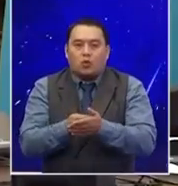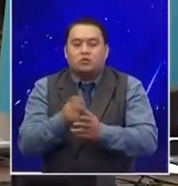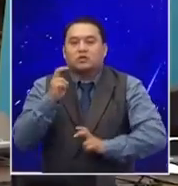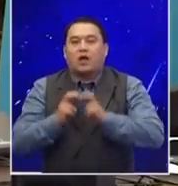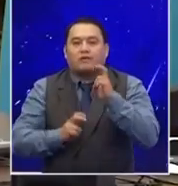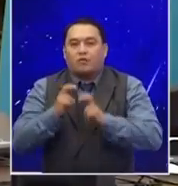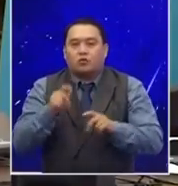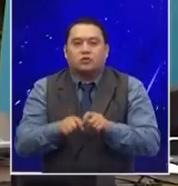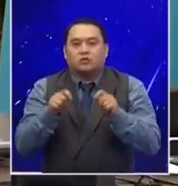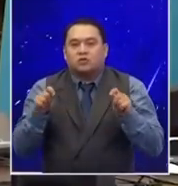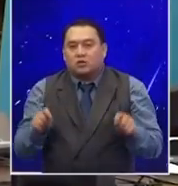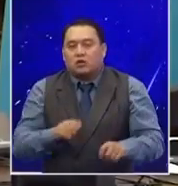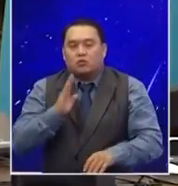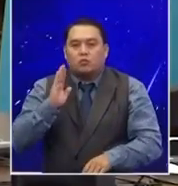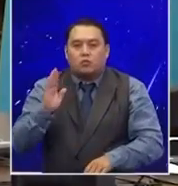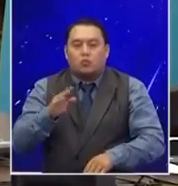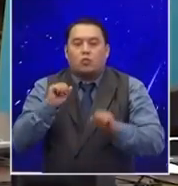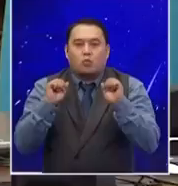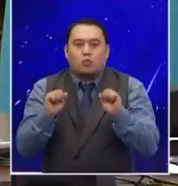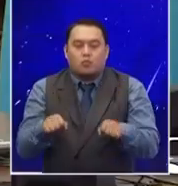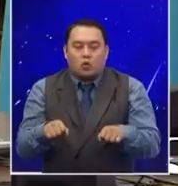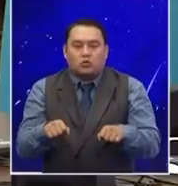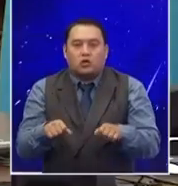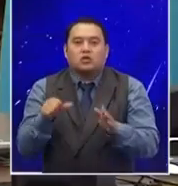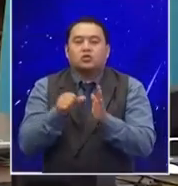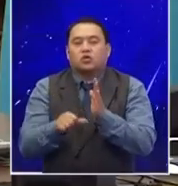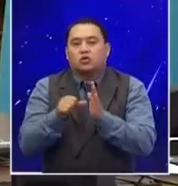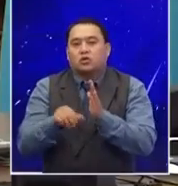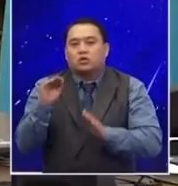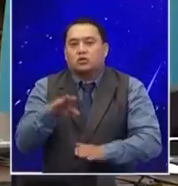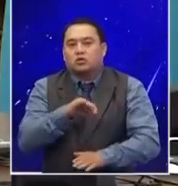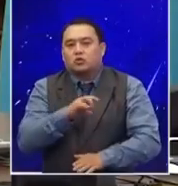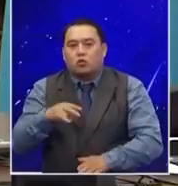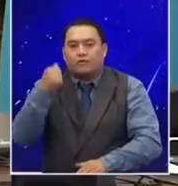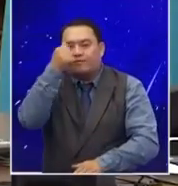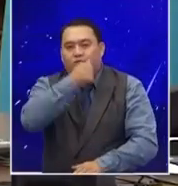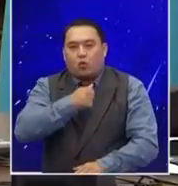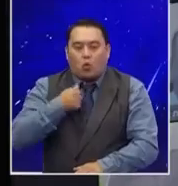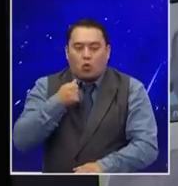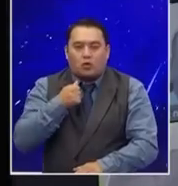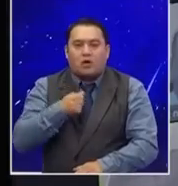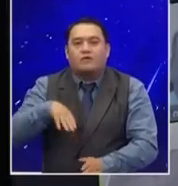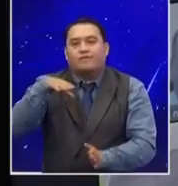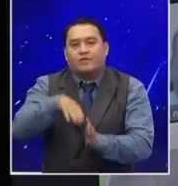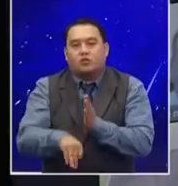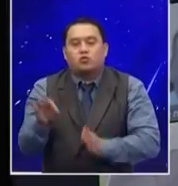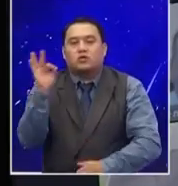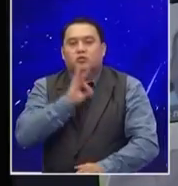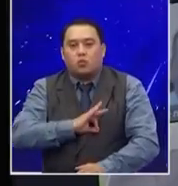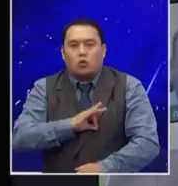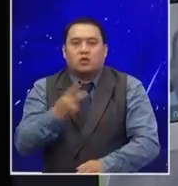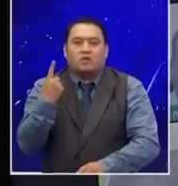завод SSAFET Mills мощностью 60 тысяч тонн в год. Кроме того, введены в эксплуатацию